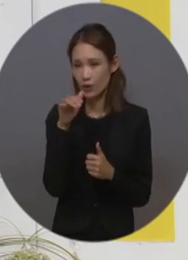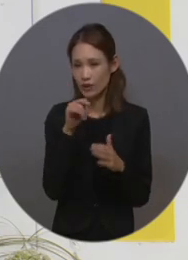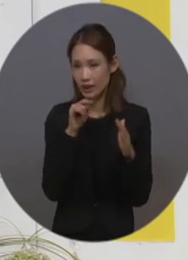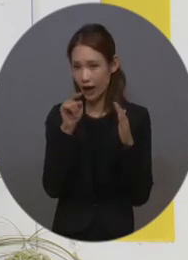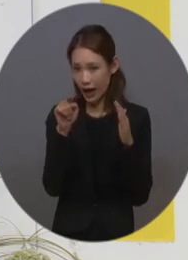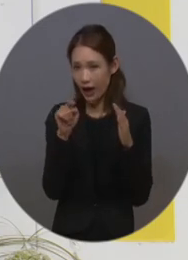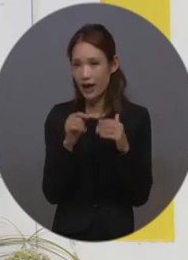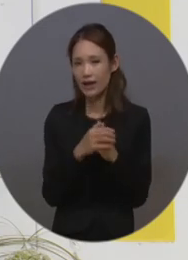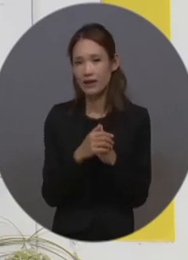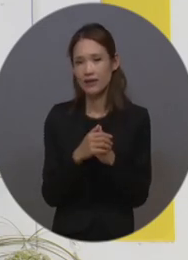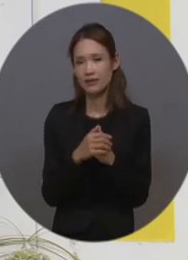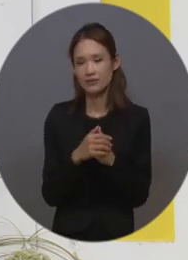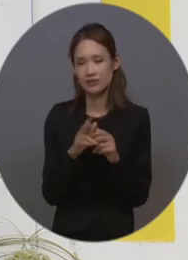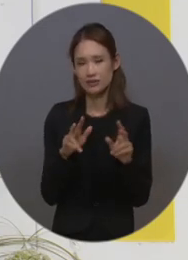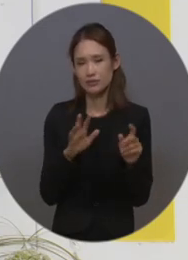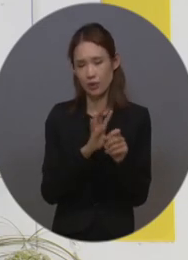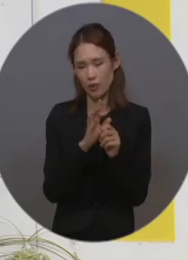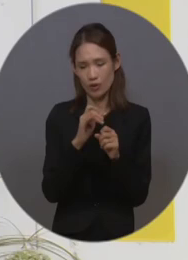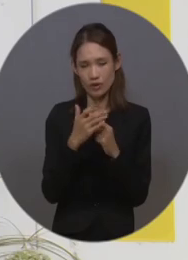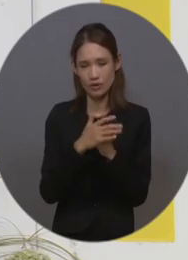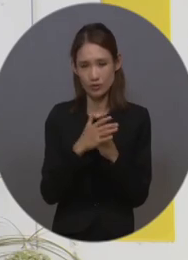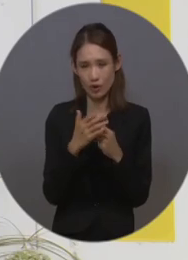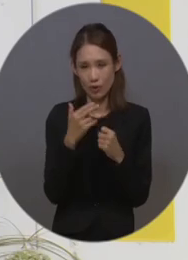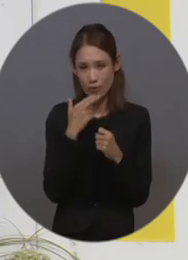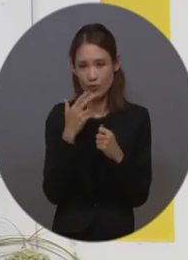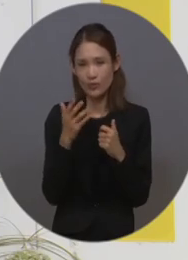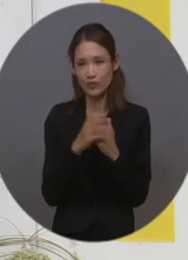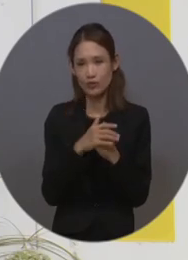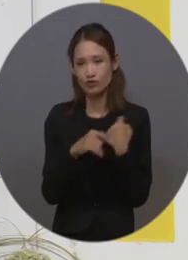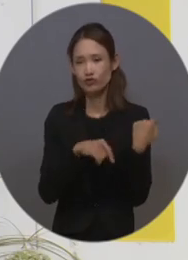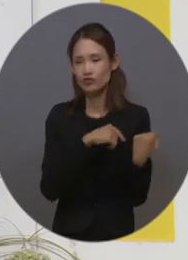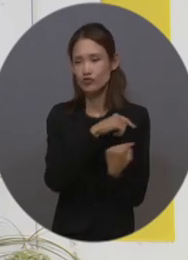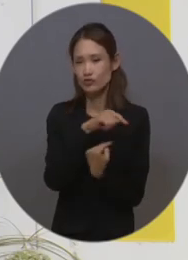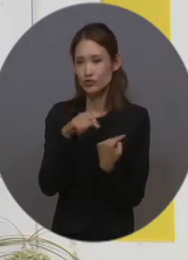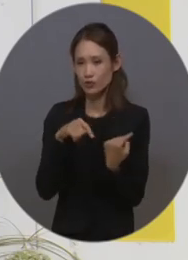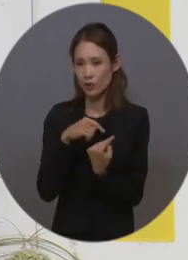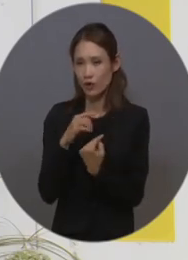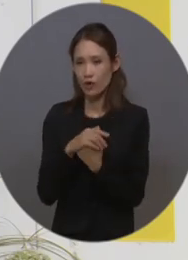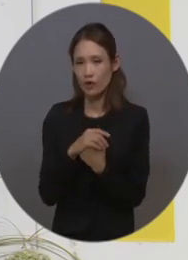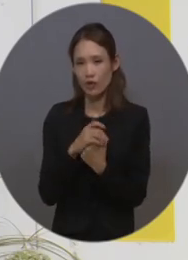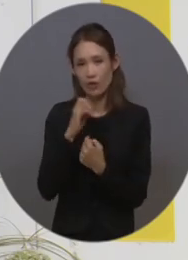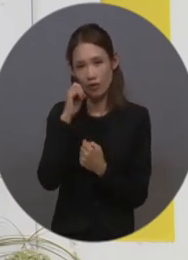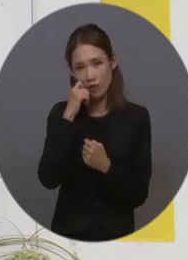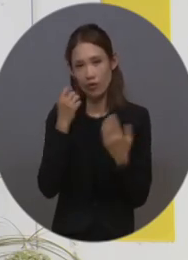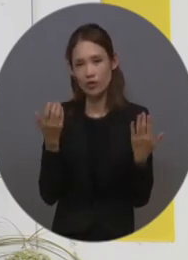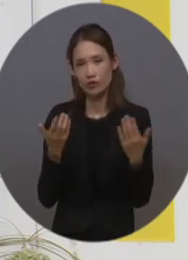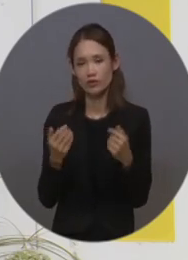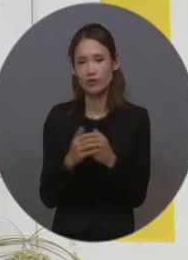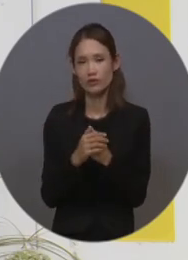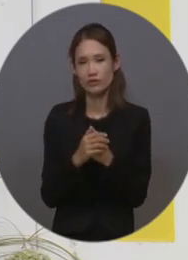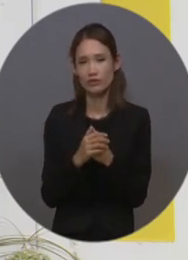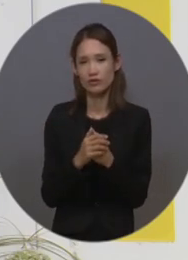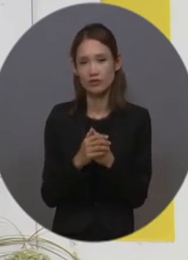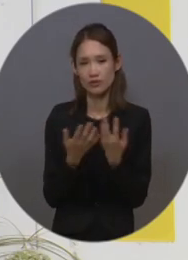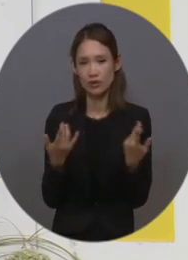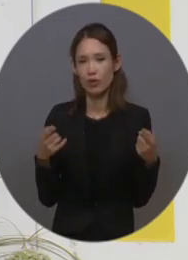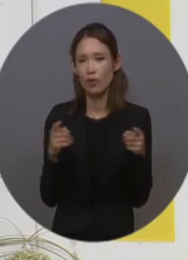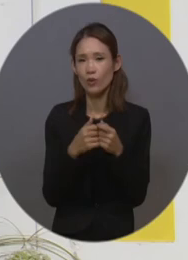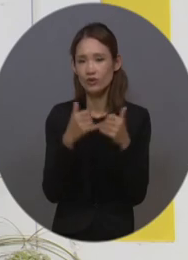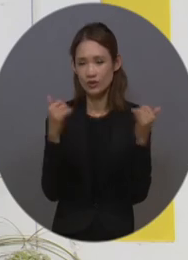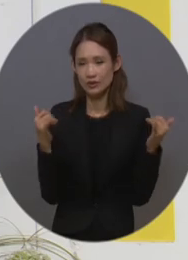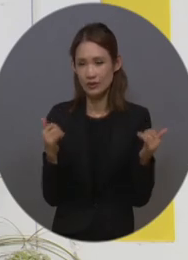경로당에 가보면 지금 코로나 때문에 많지 않지만은 네. 경로당을 운영하는 것도 그게 쉬운 일이 아니거든요. 네. 그래서 이런